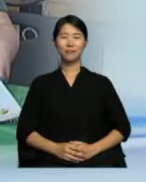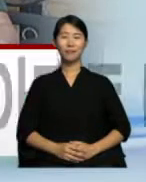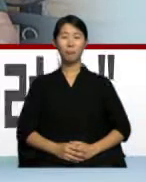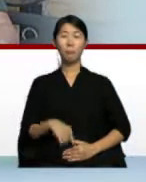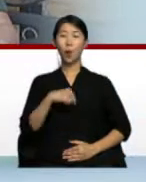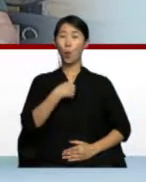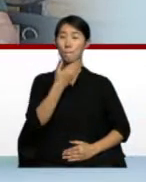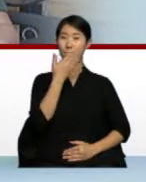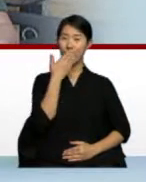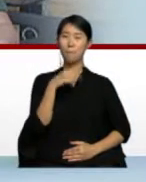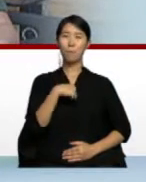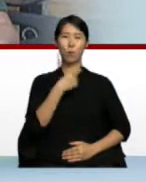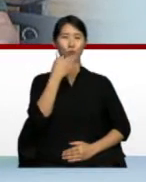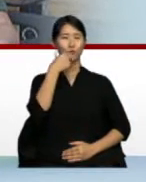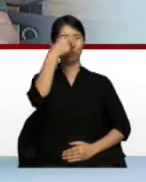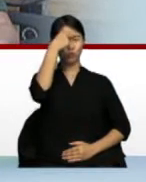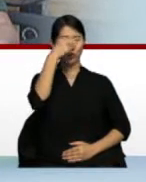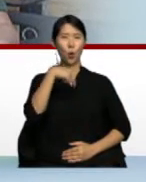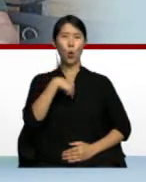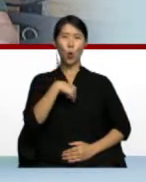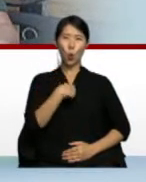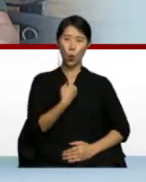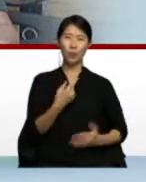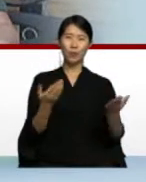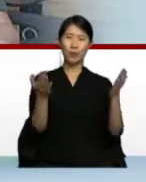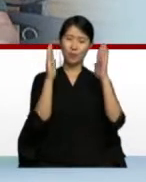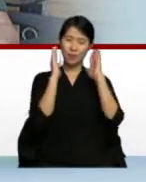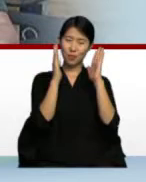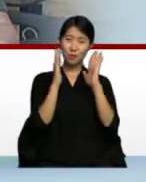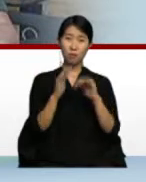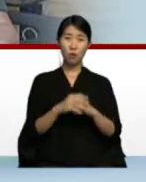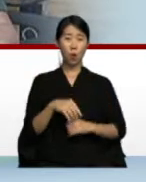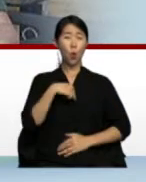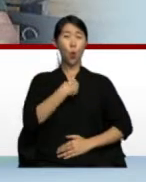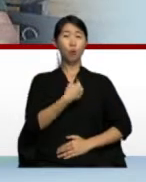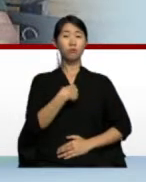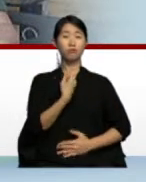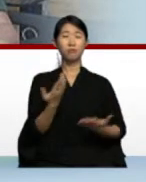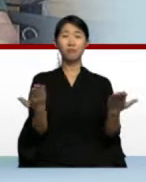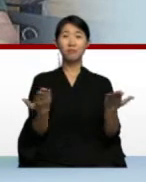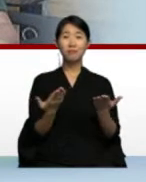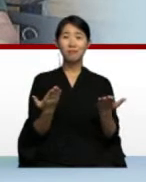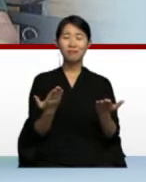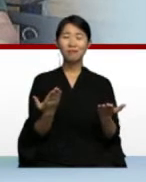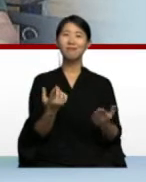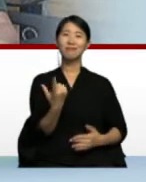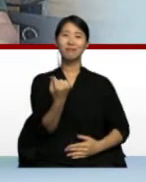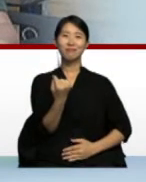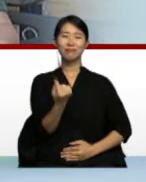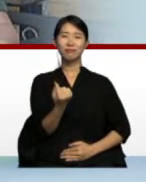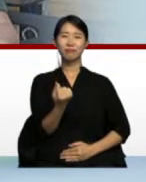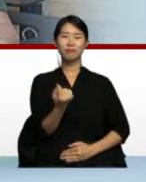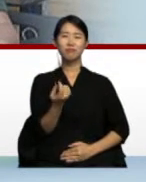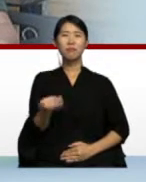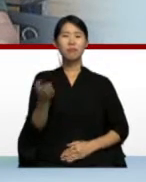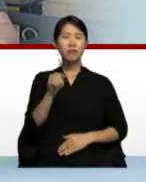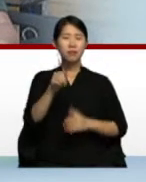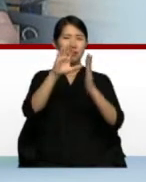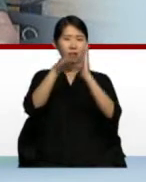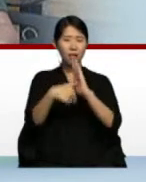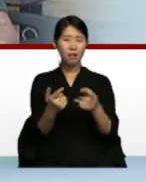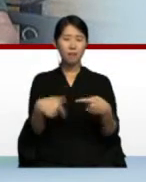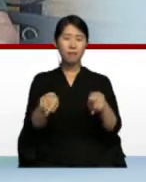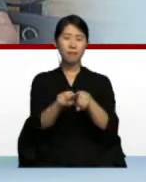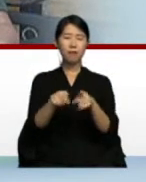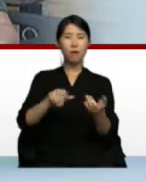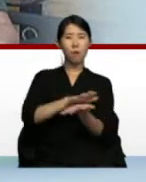혼밥, 혼술, 혼공 등 혼종 문화가 어느새 우리 일상 속에 깊이 자리 잡고 있습니다. 이런 가운데 함께 어울릴 수 있는